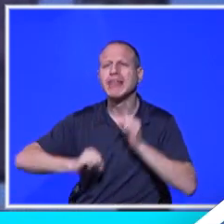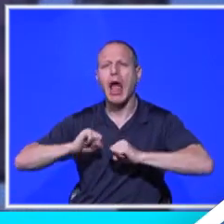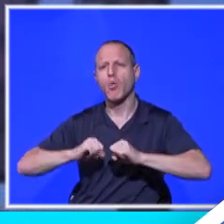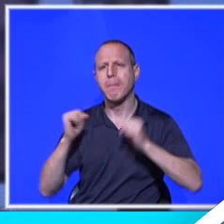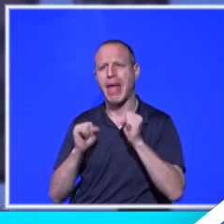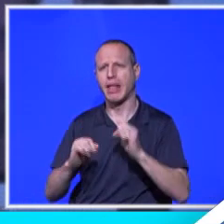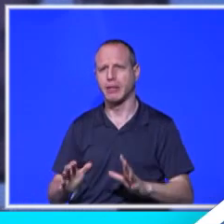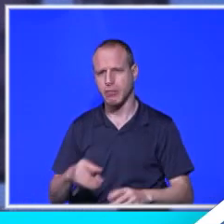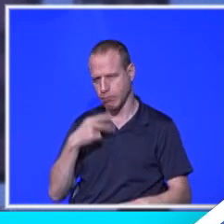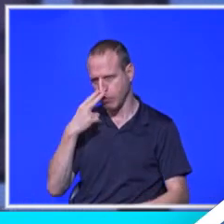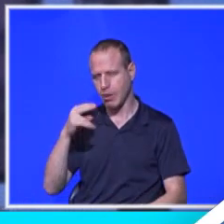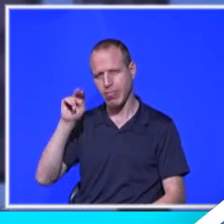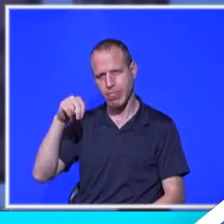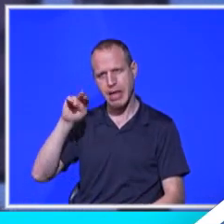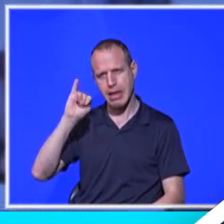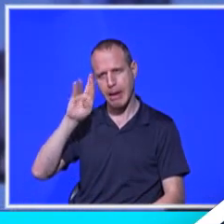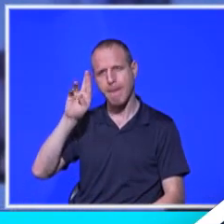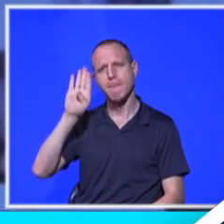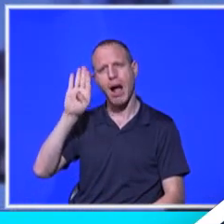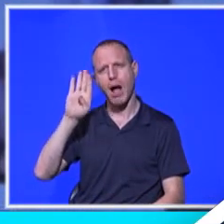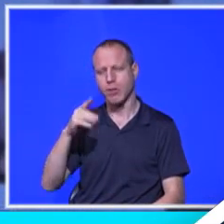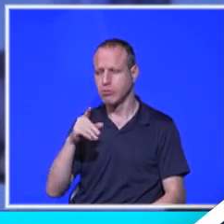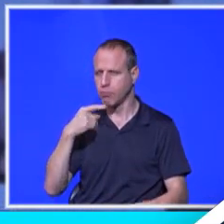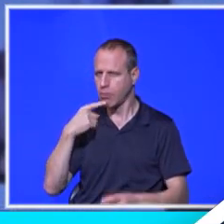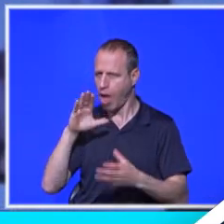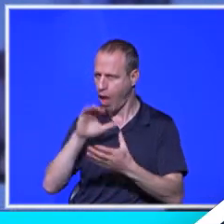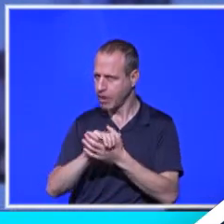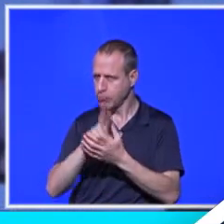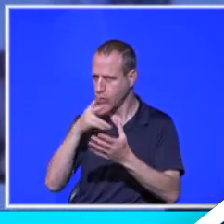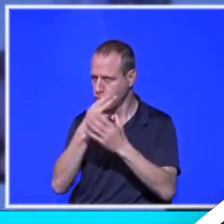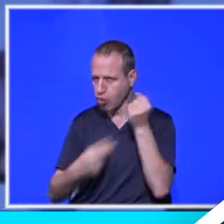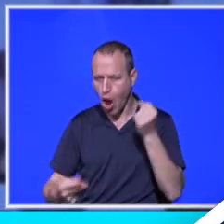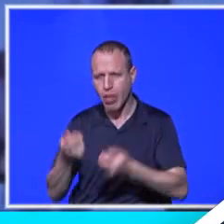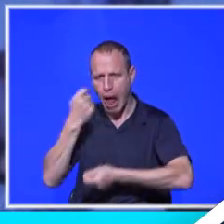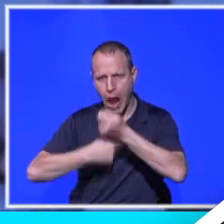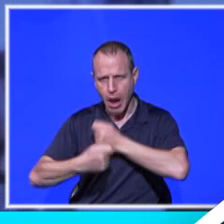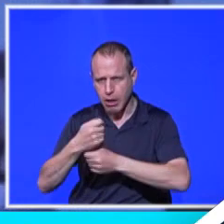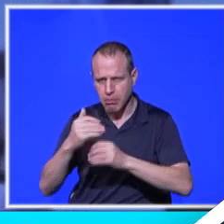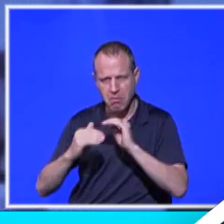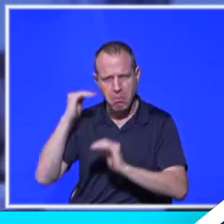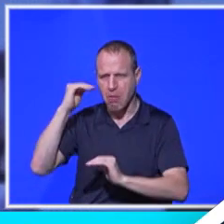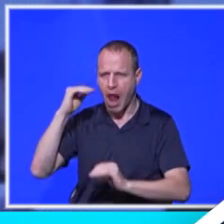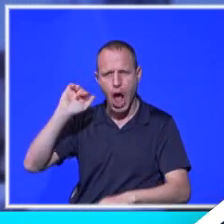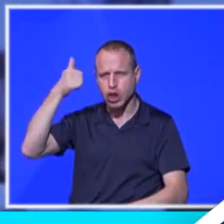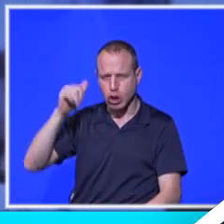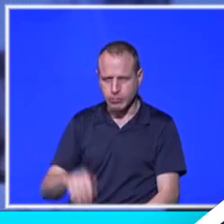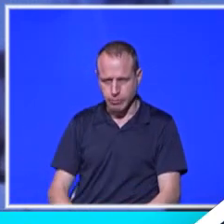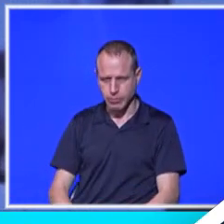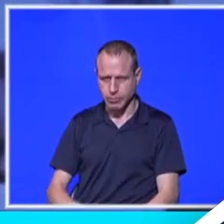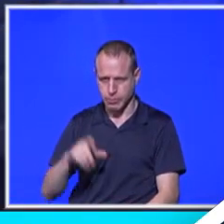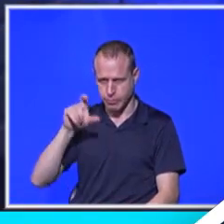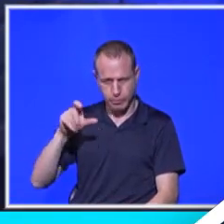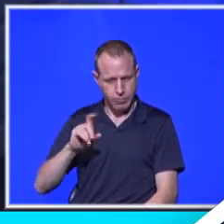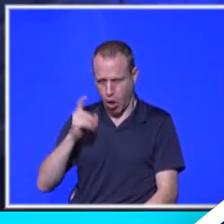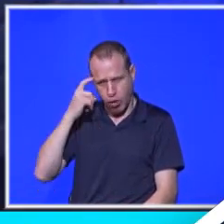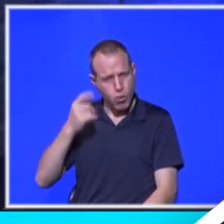ואתה אומר, אתה רואה את ניר ברקת שבא ואומר, חברים, יש פה כישלון כלכלי מהמעלה הראשונה. זאת אומרת, אנשים פה